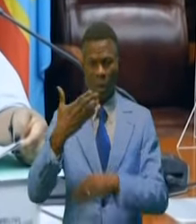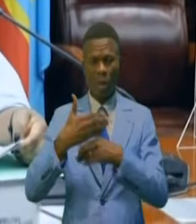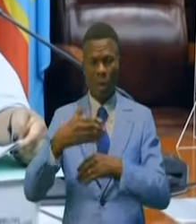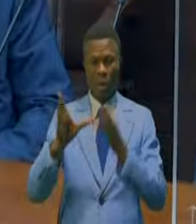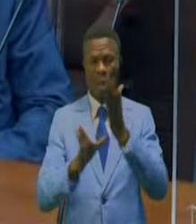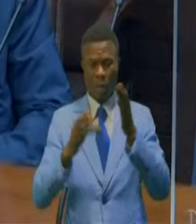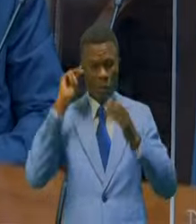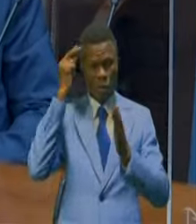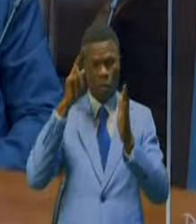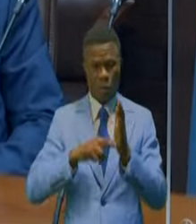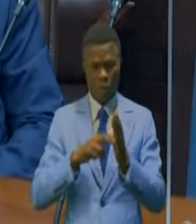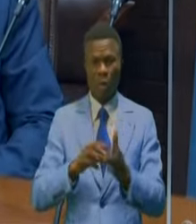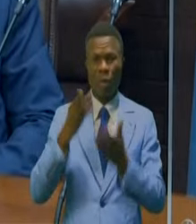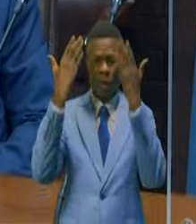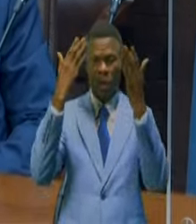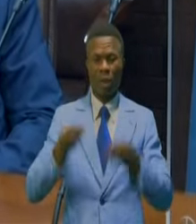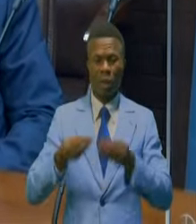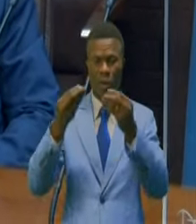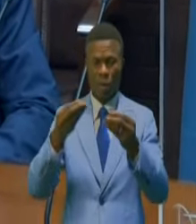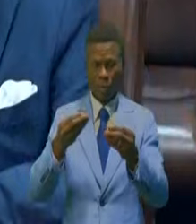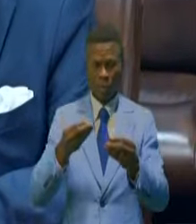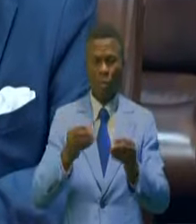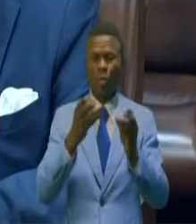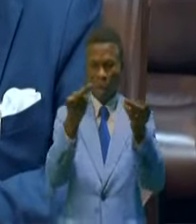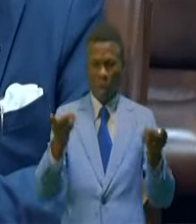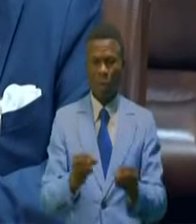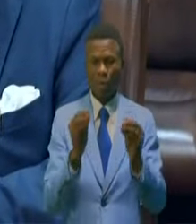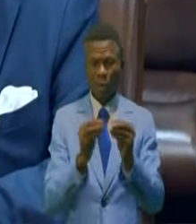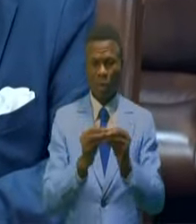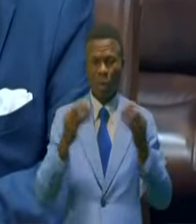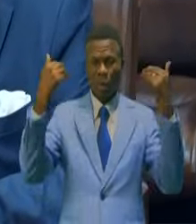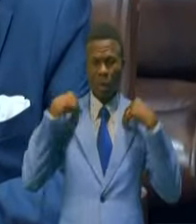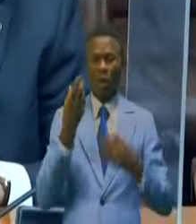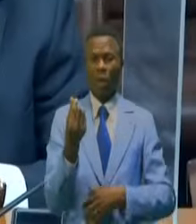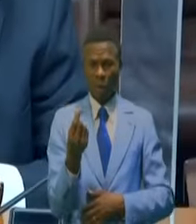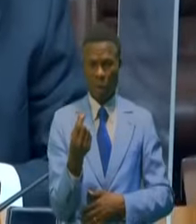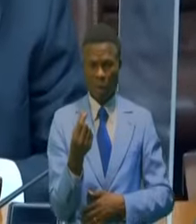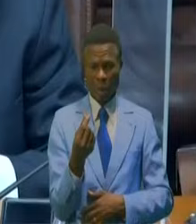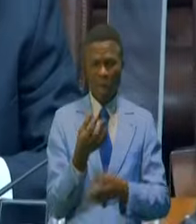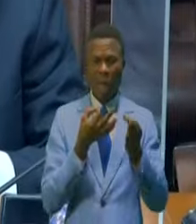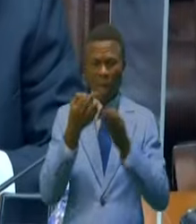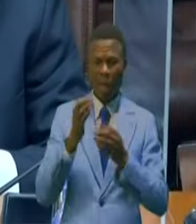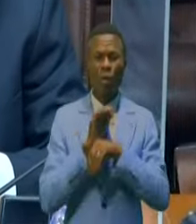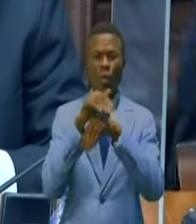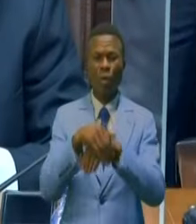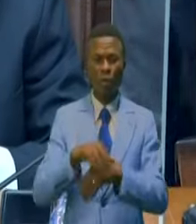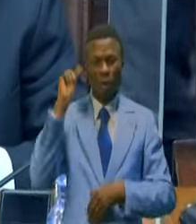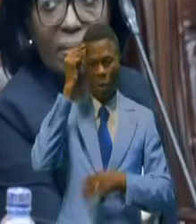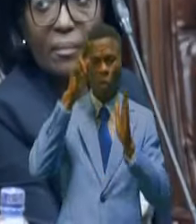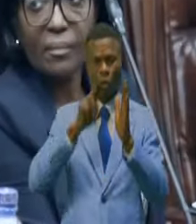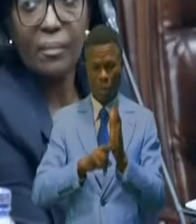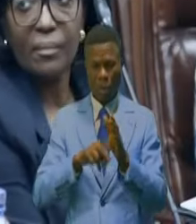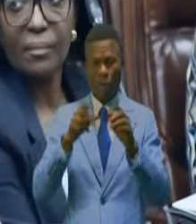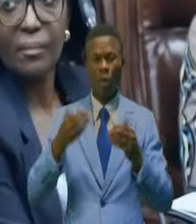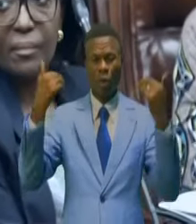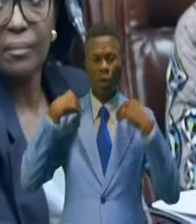premier vice-gouverneur Dieudonné Fikiri, était un cadre approprié pour l'autorité monétaire de réitérer l'engagement du gouvernement et de la